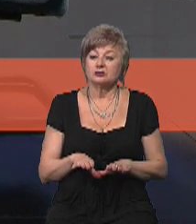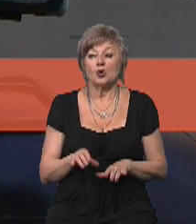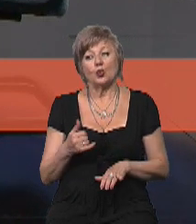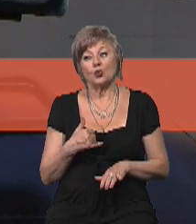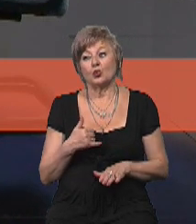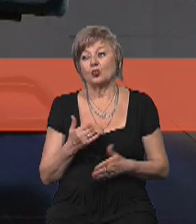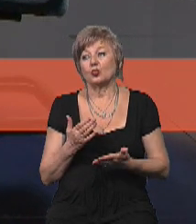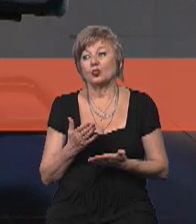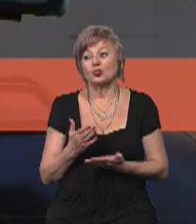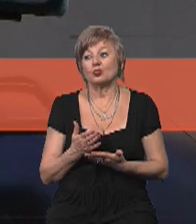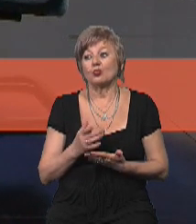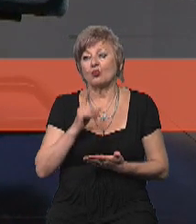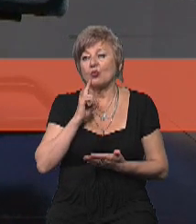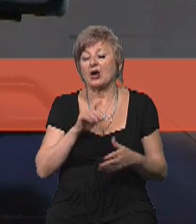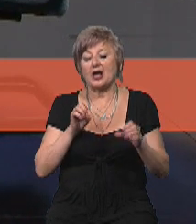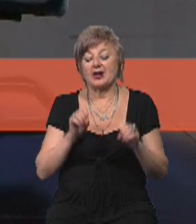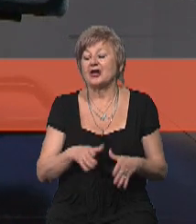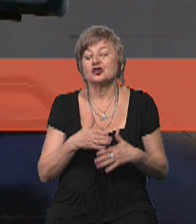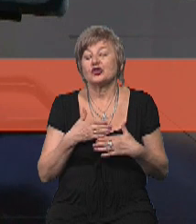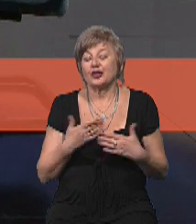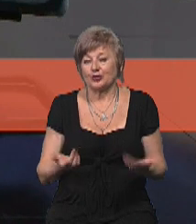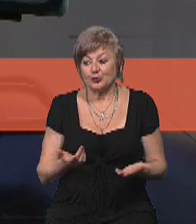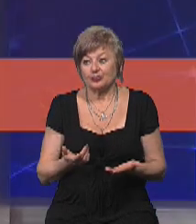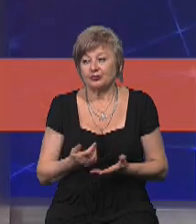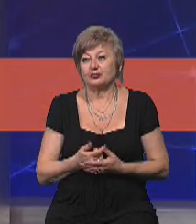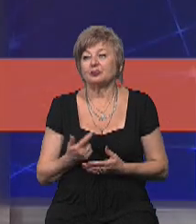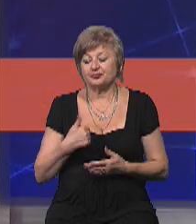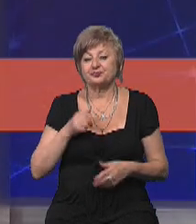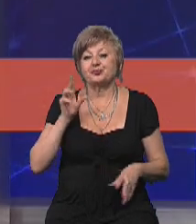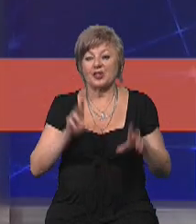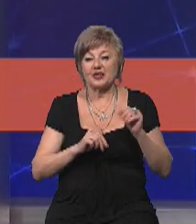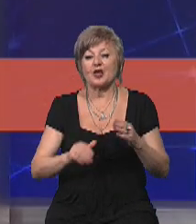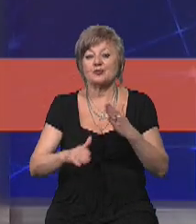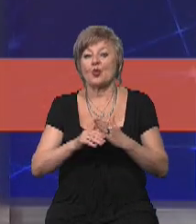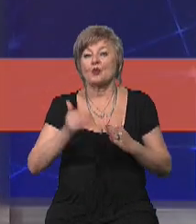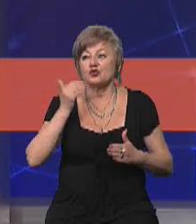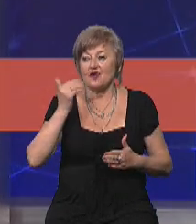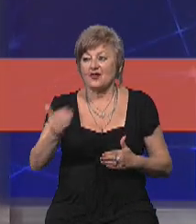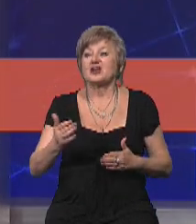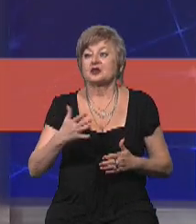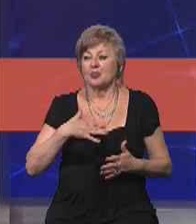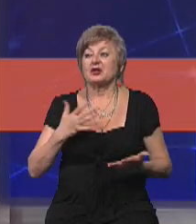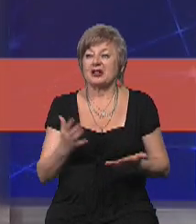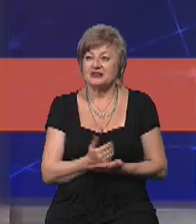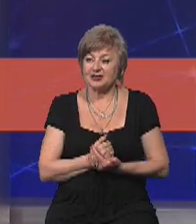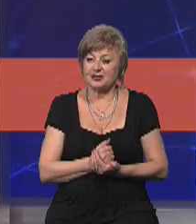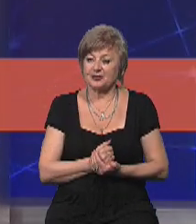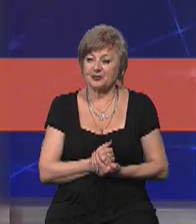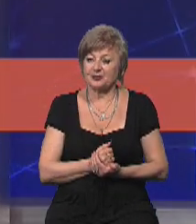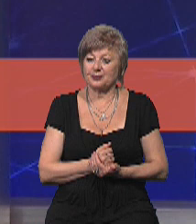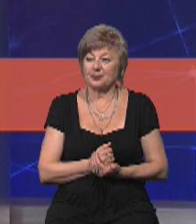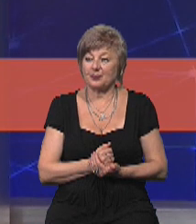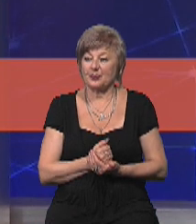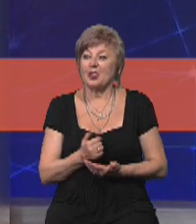есть позывы к суду, но пока нет решений, к сожалению. Я надеюсь, что с вашей помощью мы этого достигнем. Я